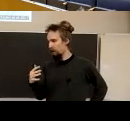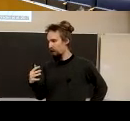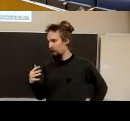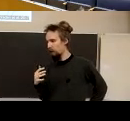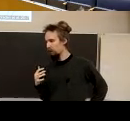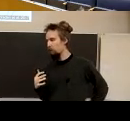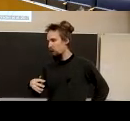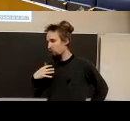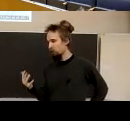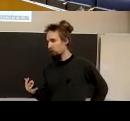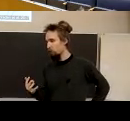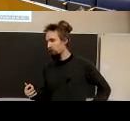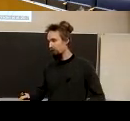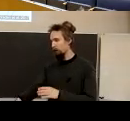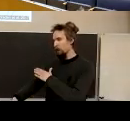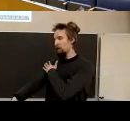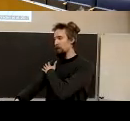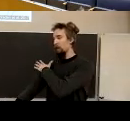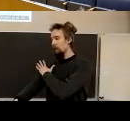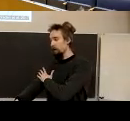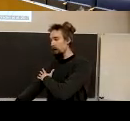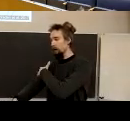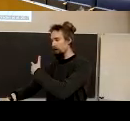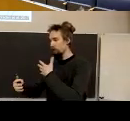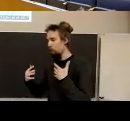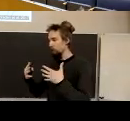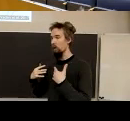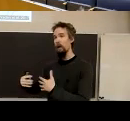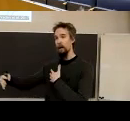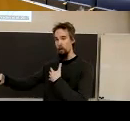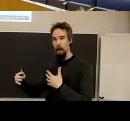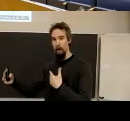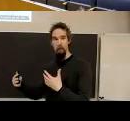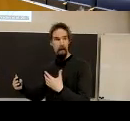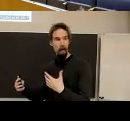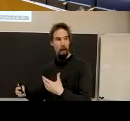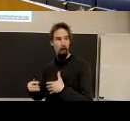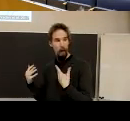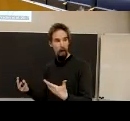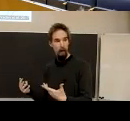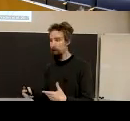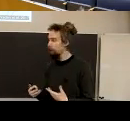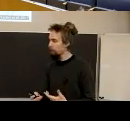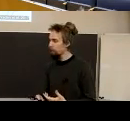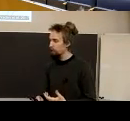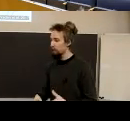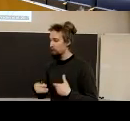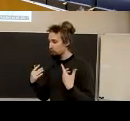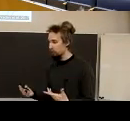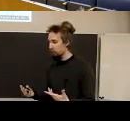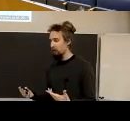ensinnäkin tämmöisiä kokemuksen muutoksia. Meidän vaikka raja, koettu raja niin kuin maailman ja meidän välillä voi heiketä.